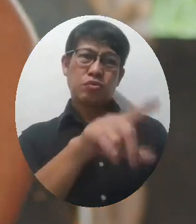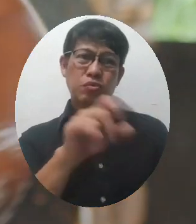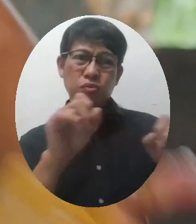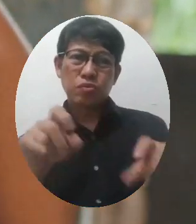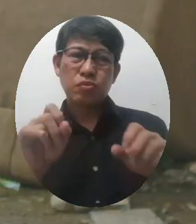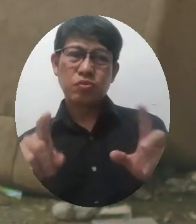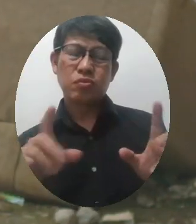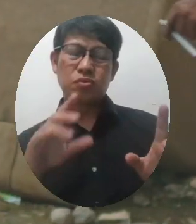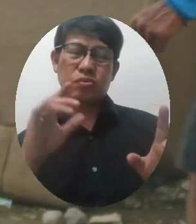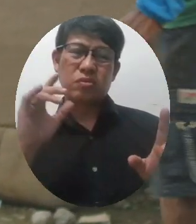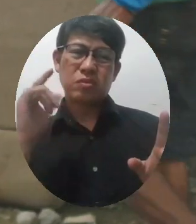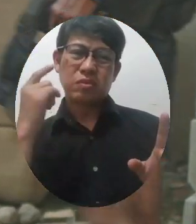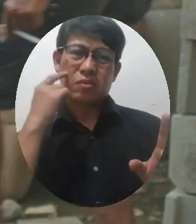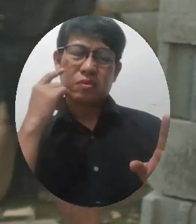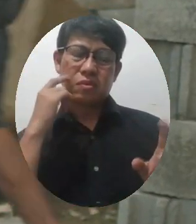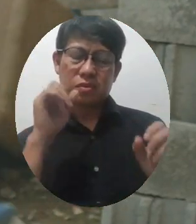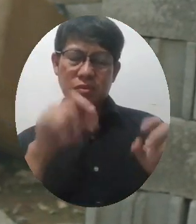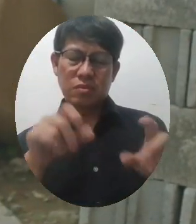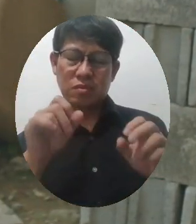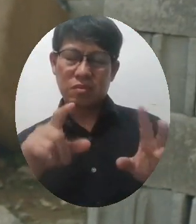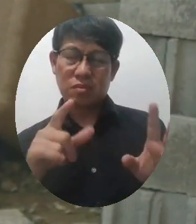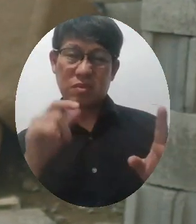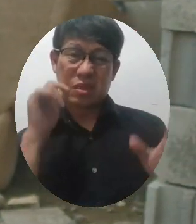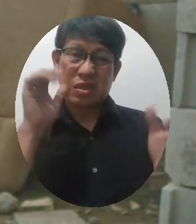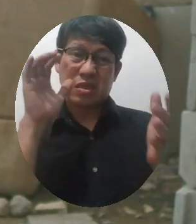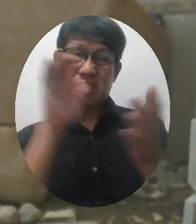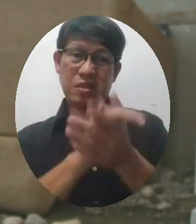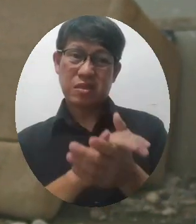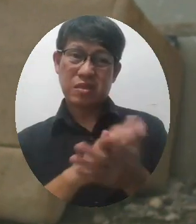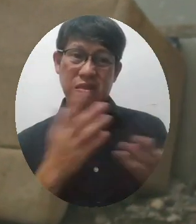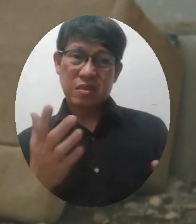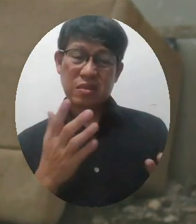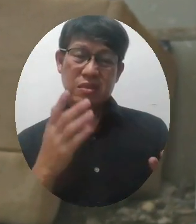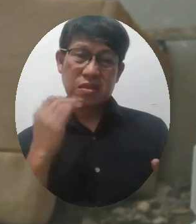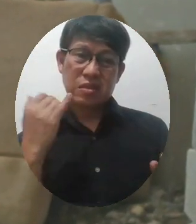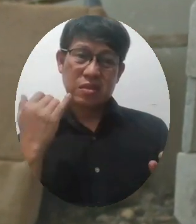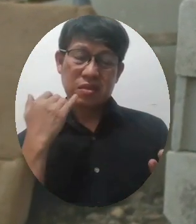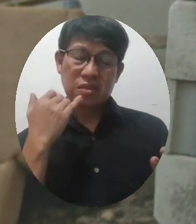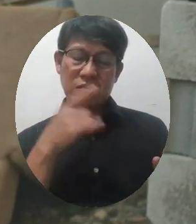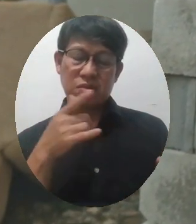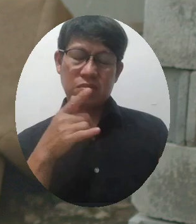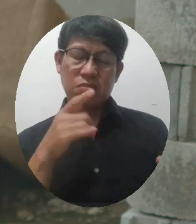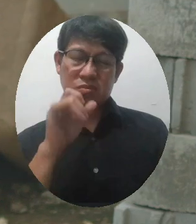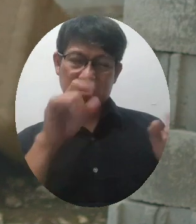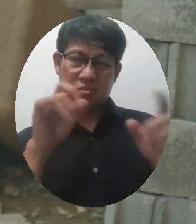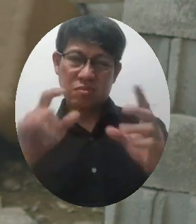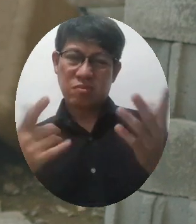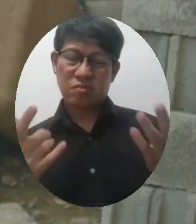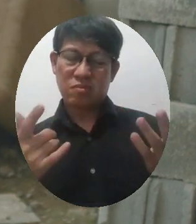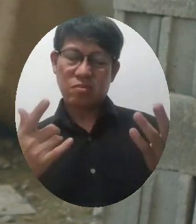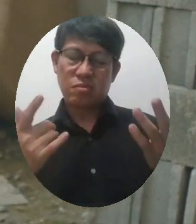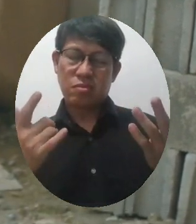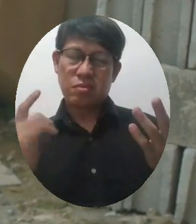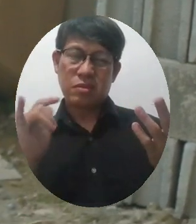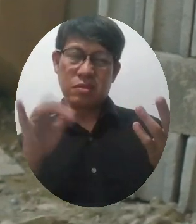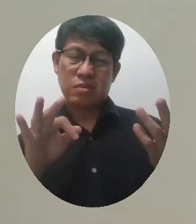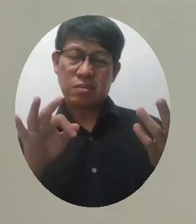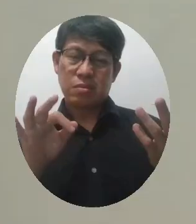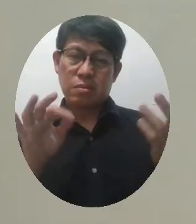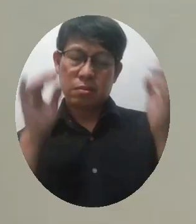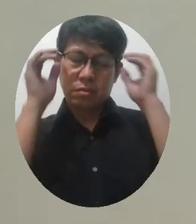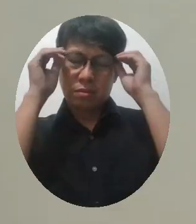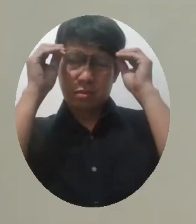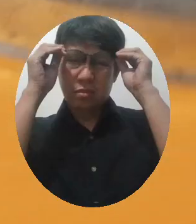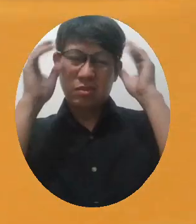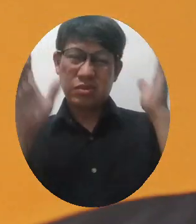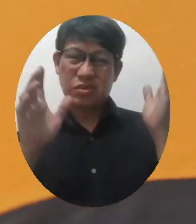Nagtitinda ng kakanin at tumatanggap ng mga labada si Jennifer. Okay, mister ko po. Nagtatrabaho. Tapos pag, ayun po yung tulang sabi